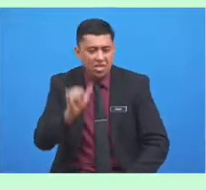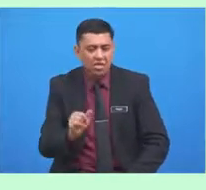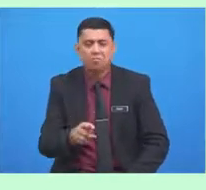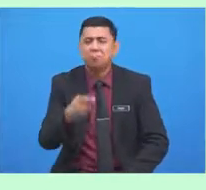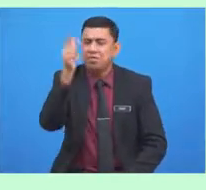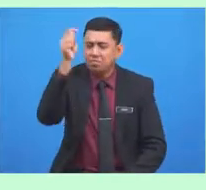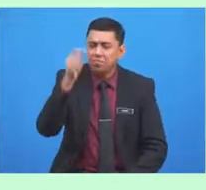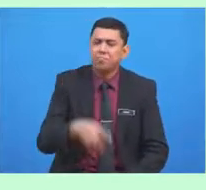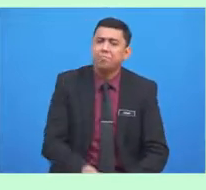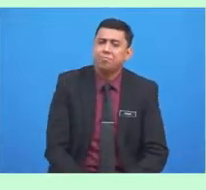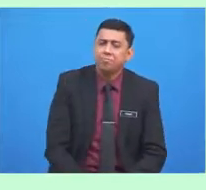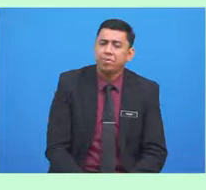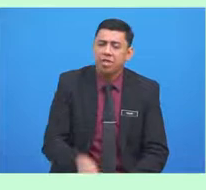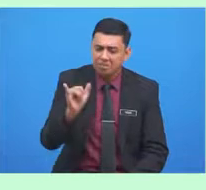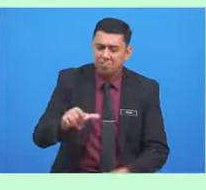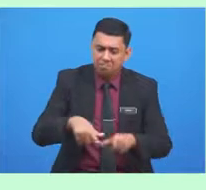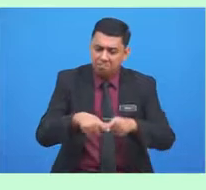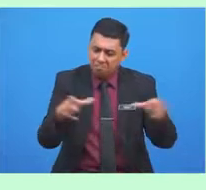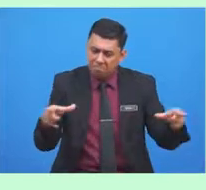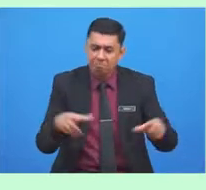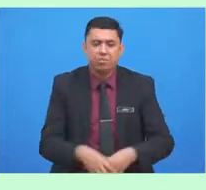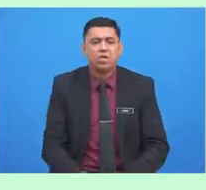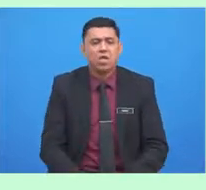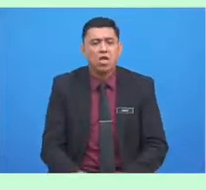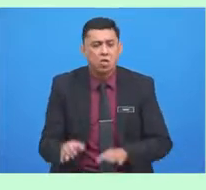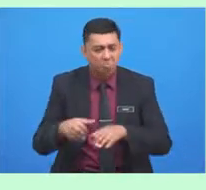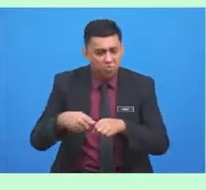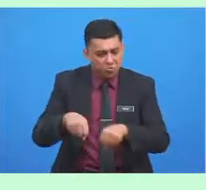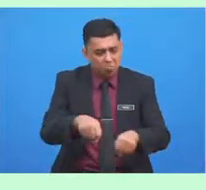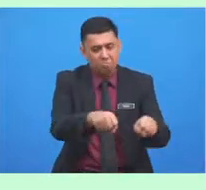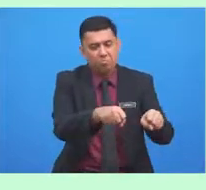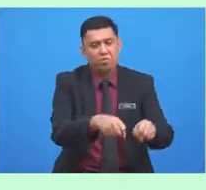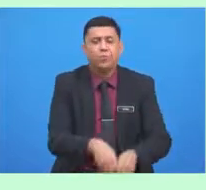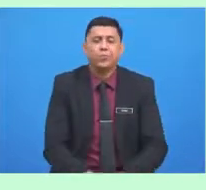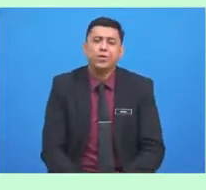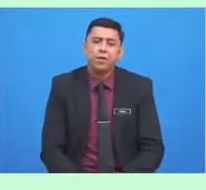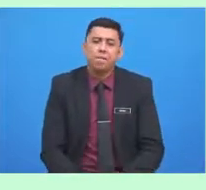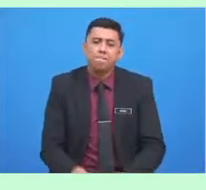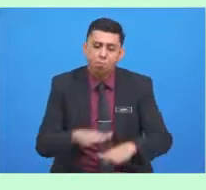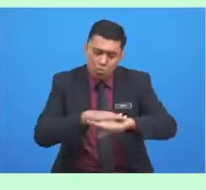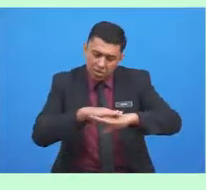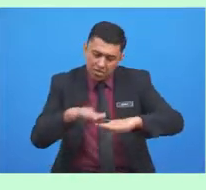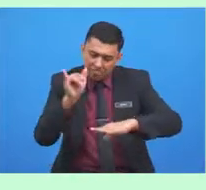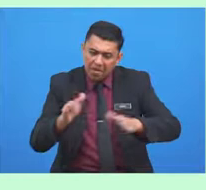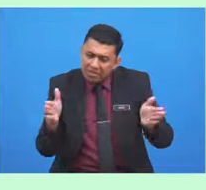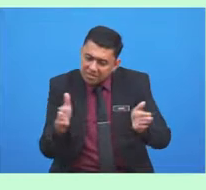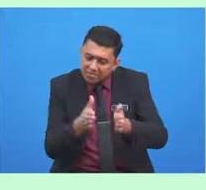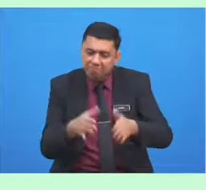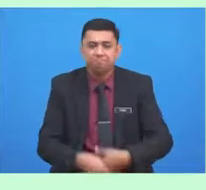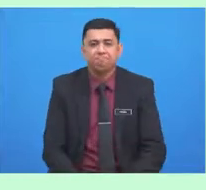kerana permukaan yang luas berbanding sungai kerana sungai mempunyai permukaan yang kecil.